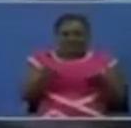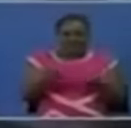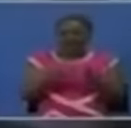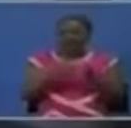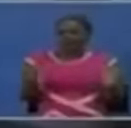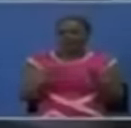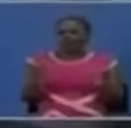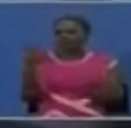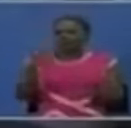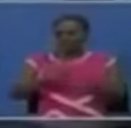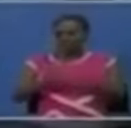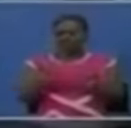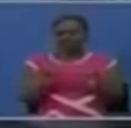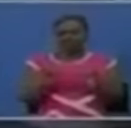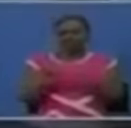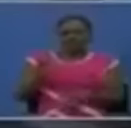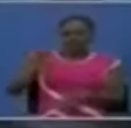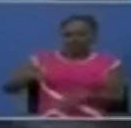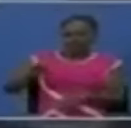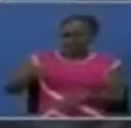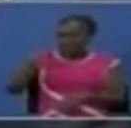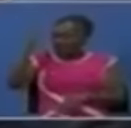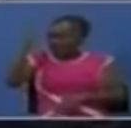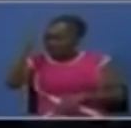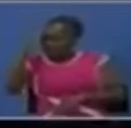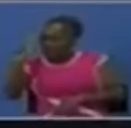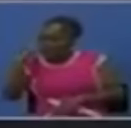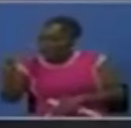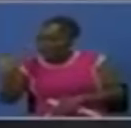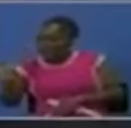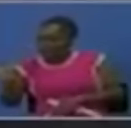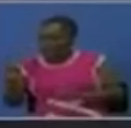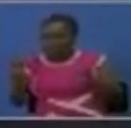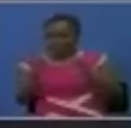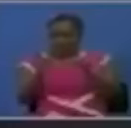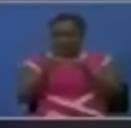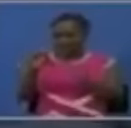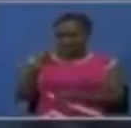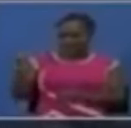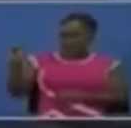kwa mara ya 4. Mama wamjua Bi Ann Waiguru. I met Ann Mumbi.